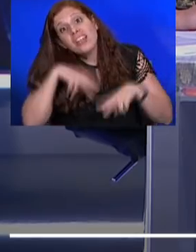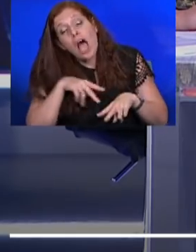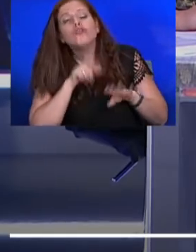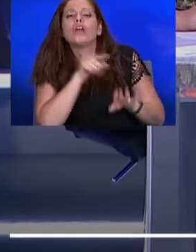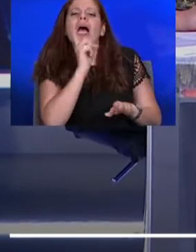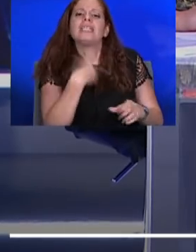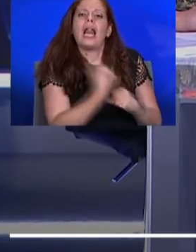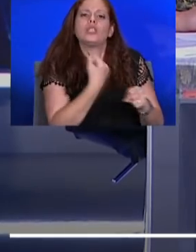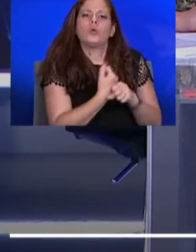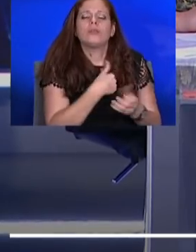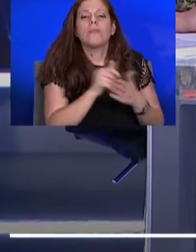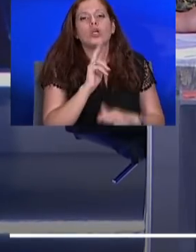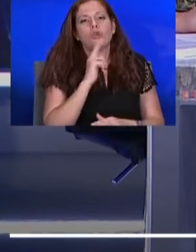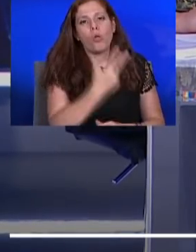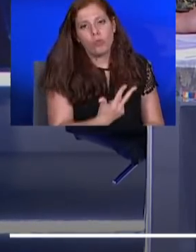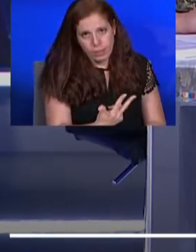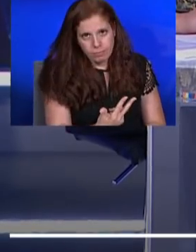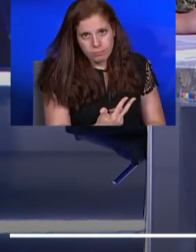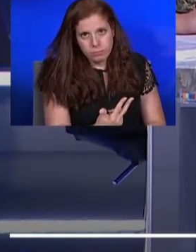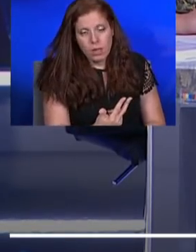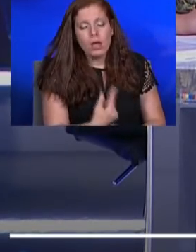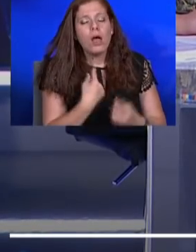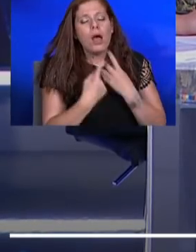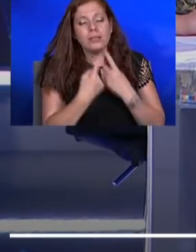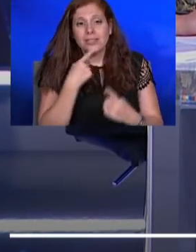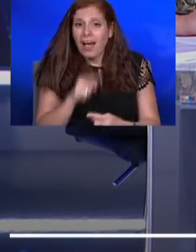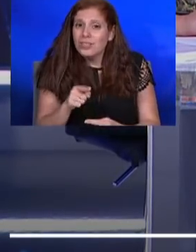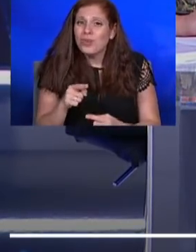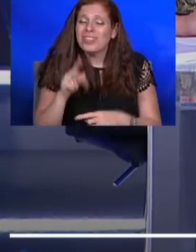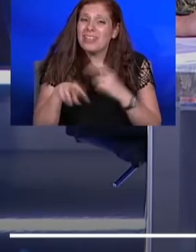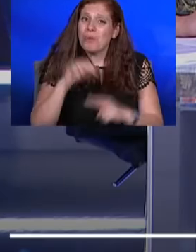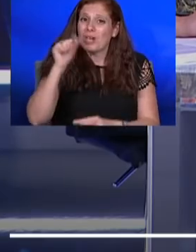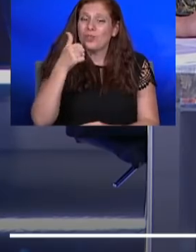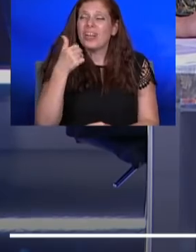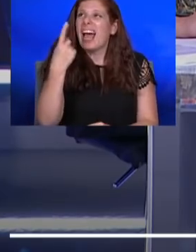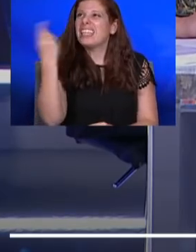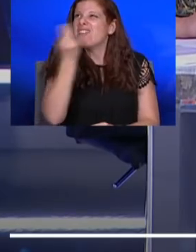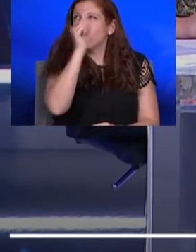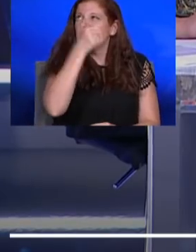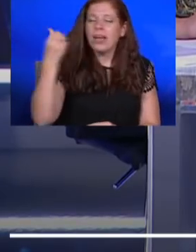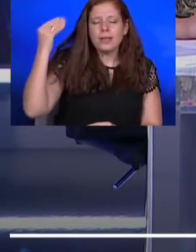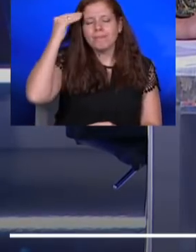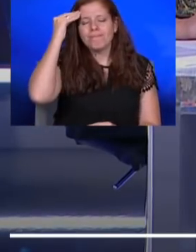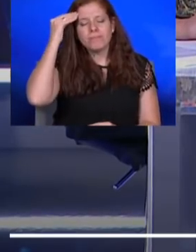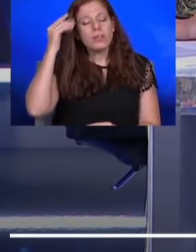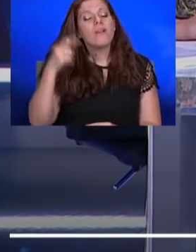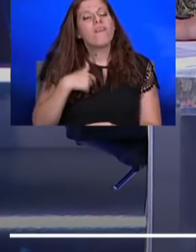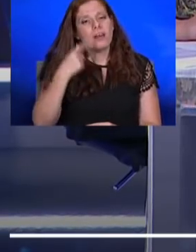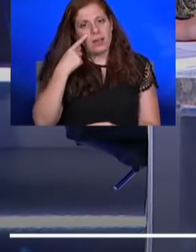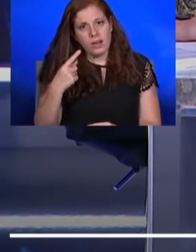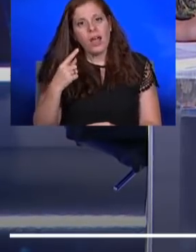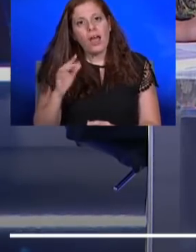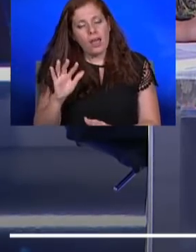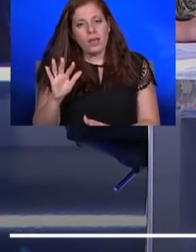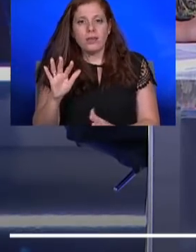אבל השיחה הזאת עם הטיפול הראשון זה אחד הדברים שהכי נחרטים אצלי, ואני כנראה אקח את זה ככה כסיפור